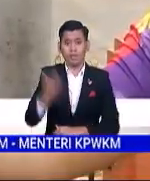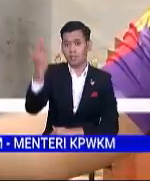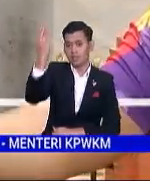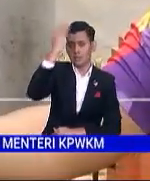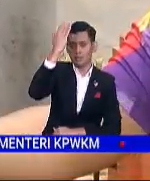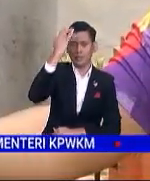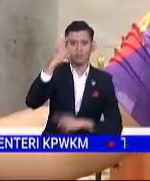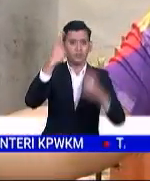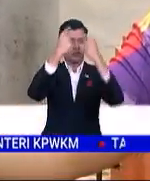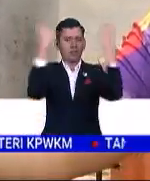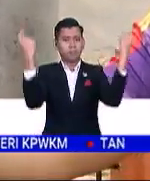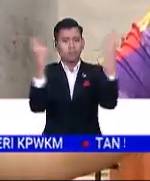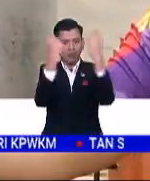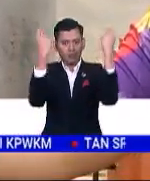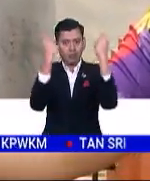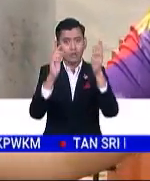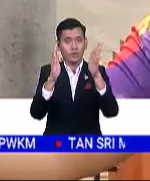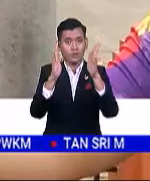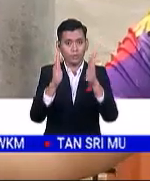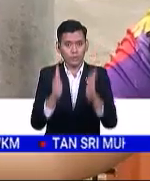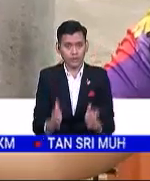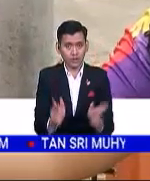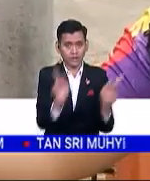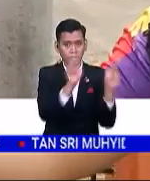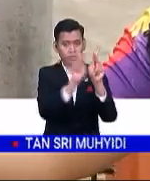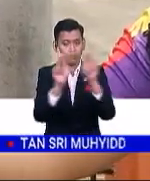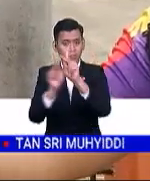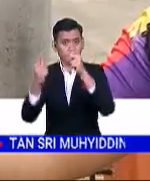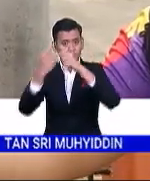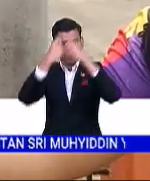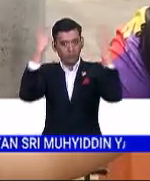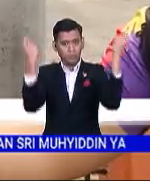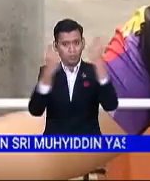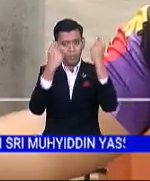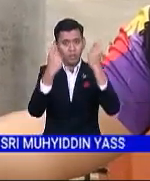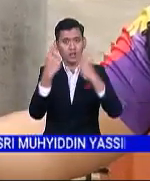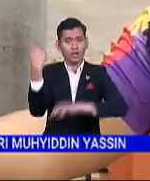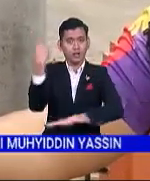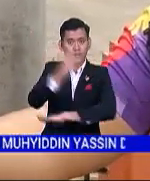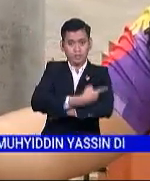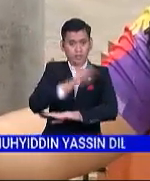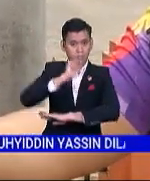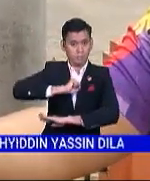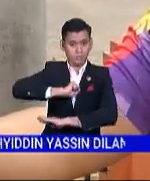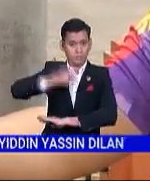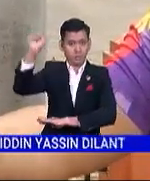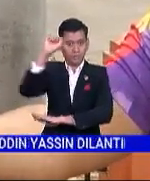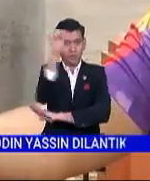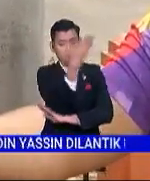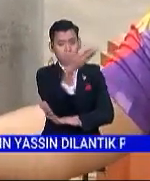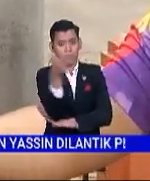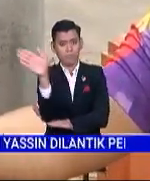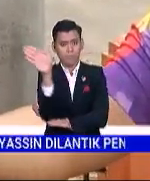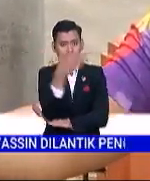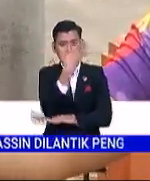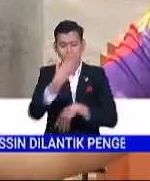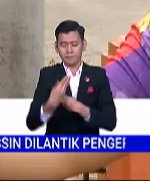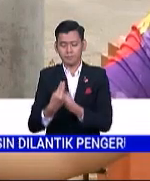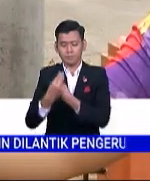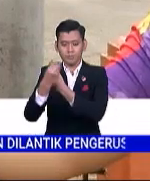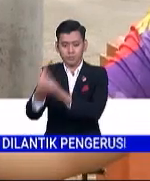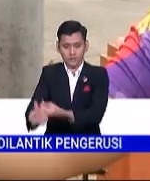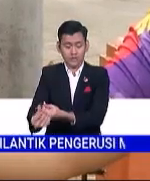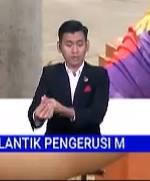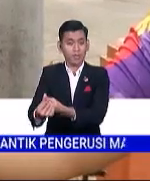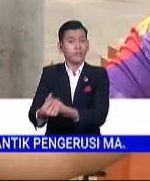Alhamdulillah, sambutan penduduk kampung untuk menyambut jalur gemilan. Kibar jalur gemilan ini berjalan dengan lancar,